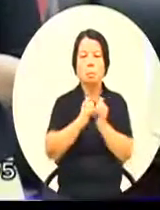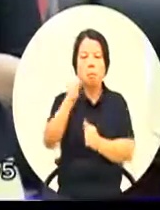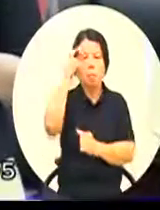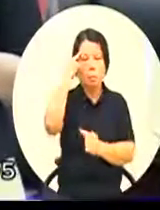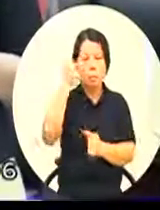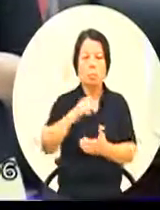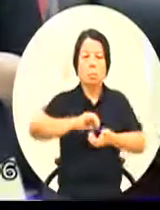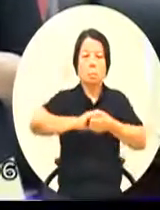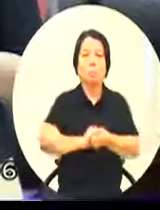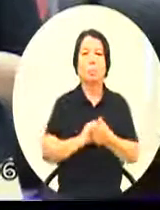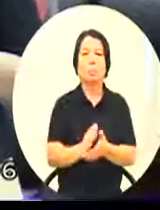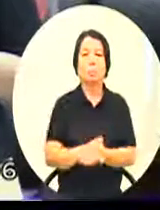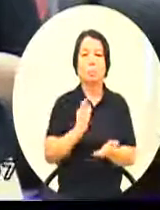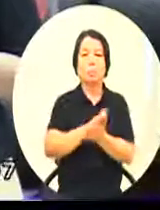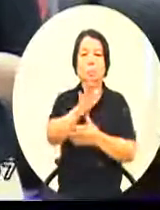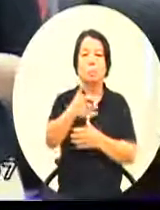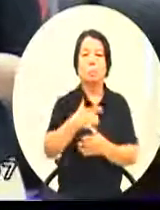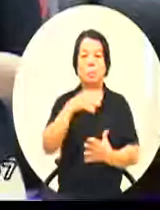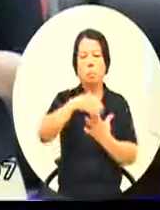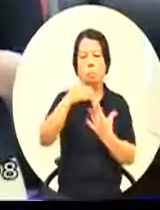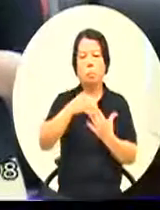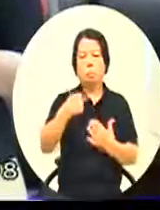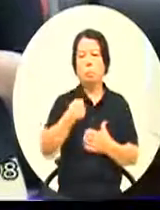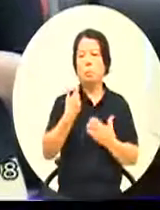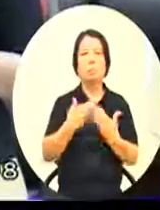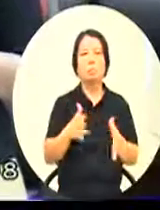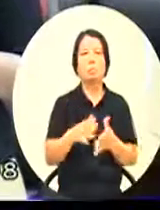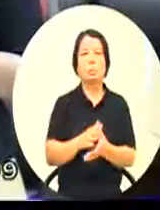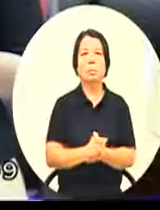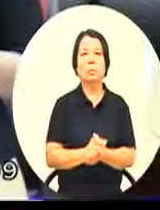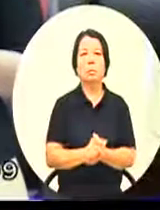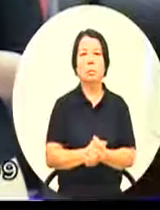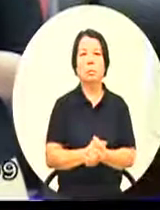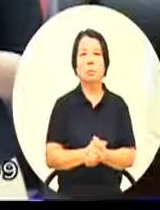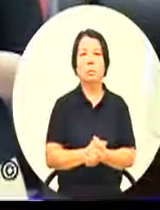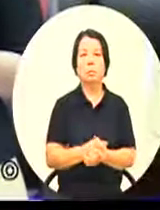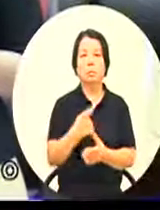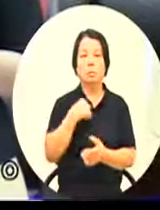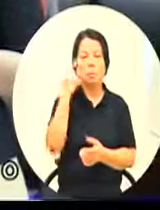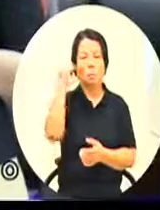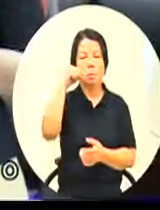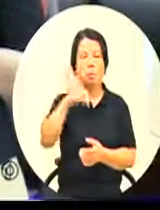啊，以后就不要选我们啊。既然会讲这样的话，我觉得有